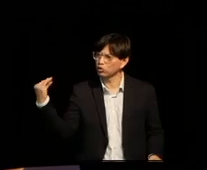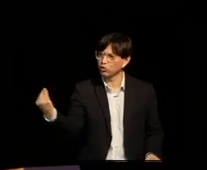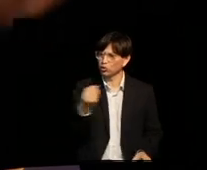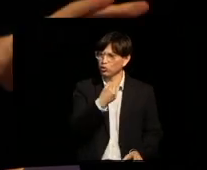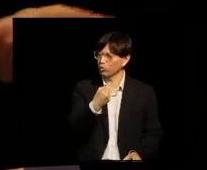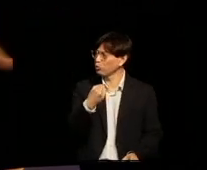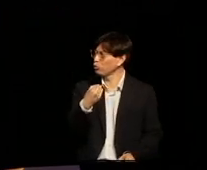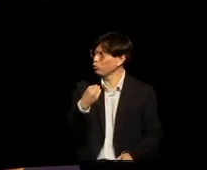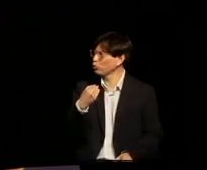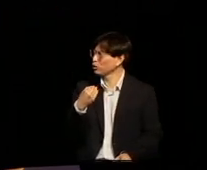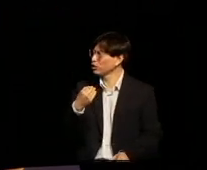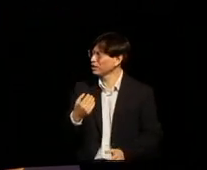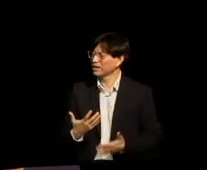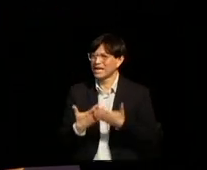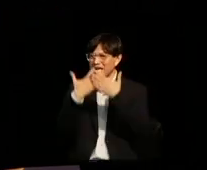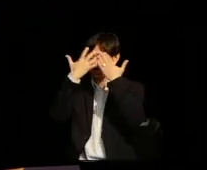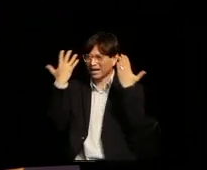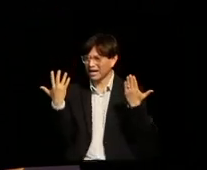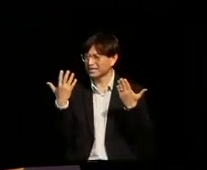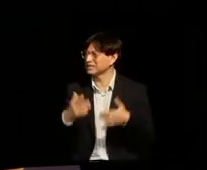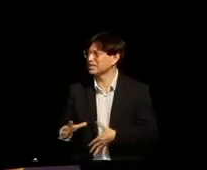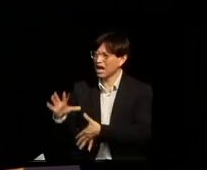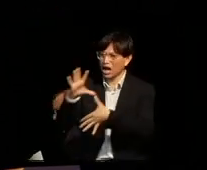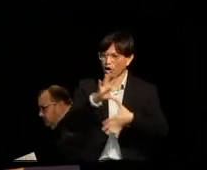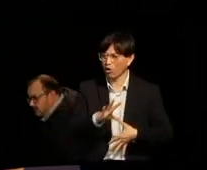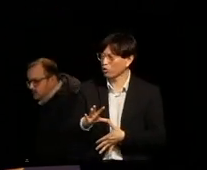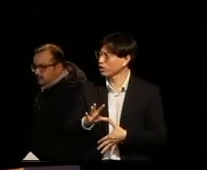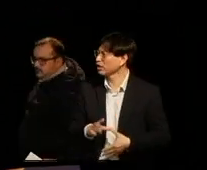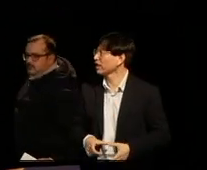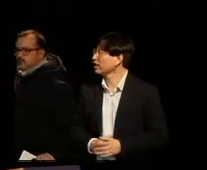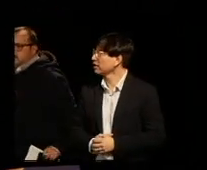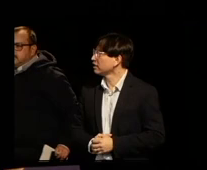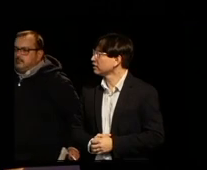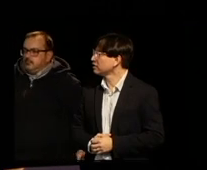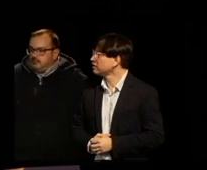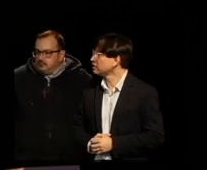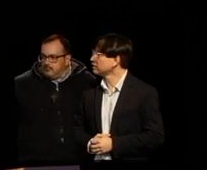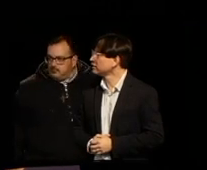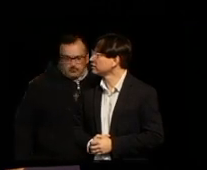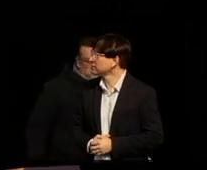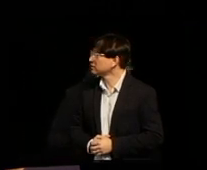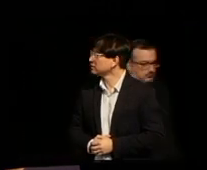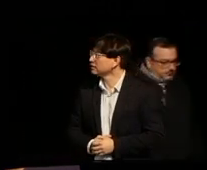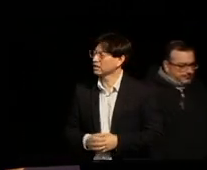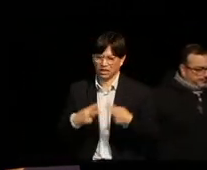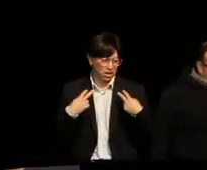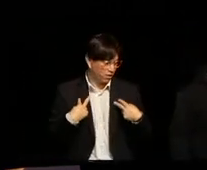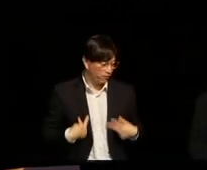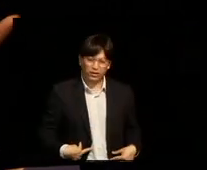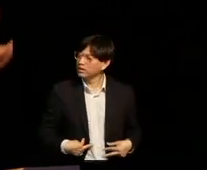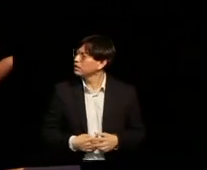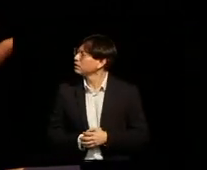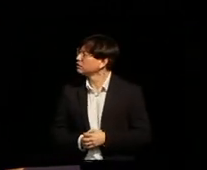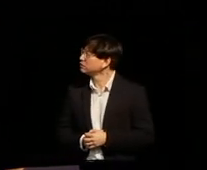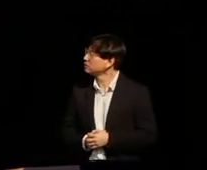qualsiasi estrazione di qualsiasi qualsiasi condizione di vita vivano